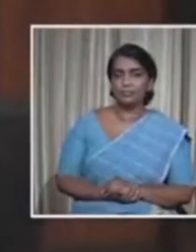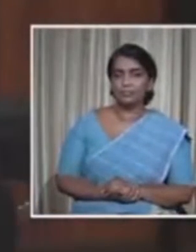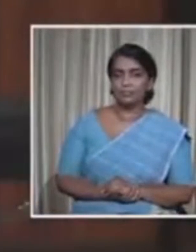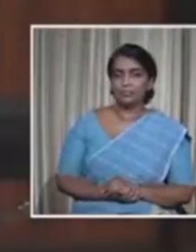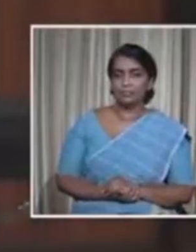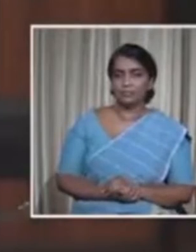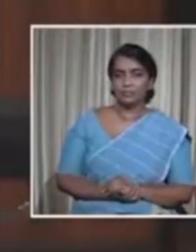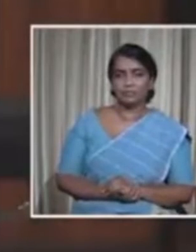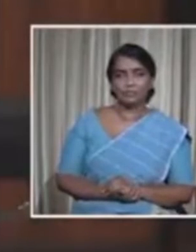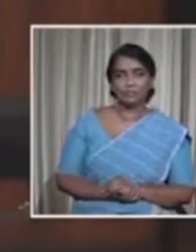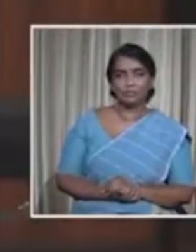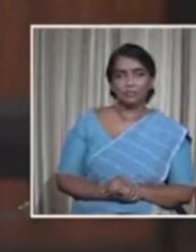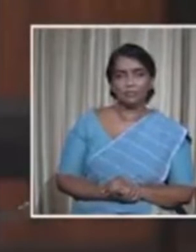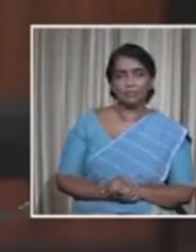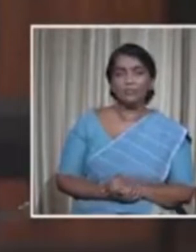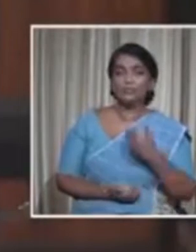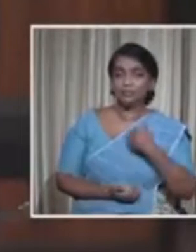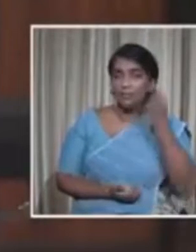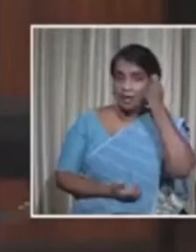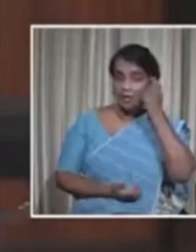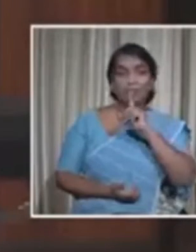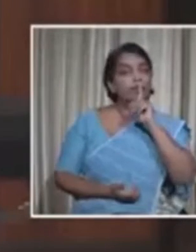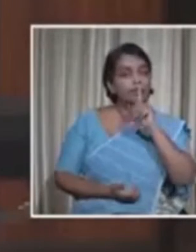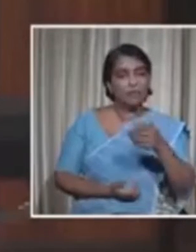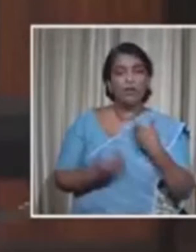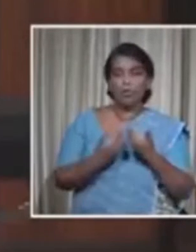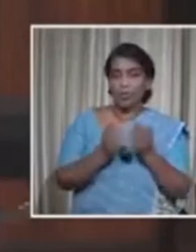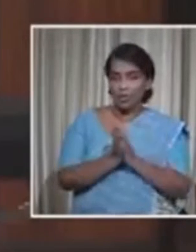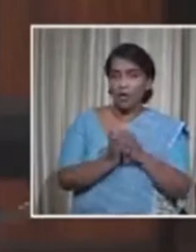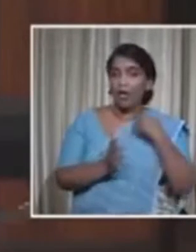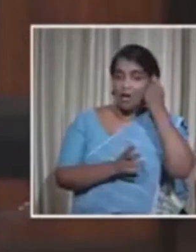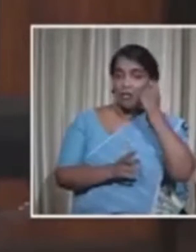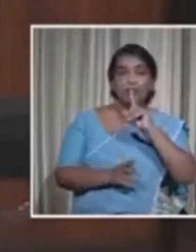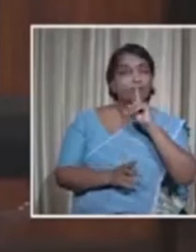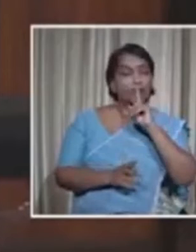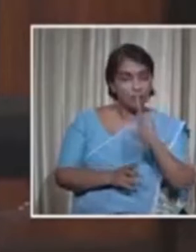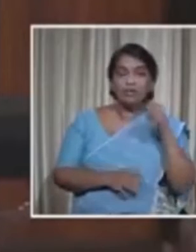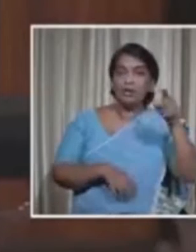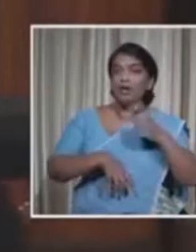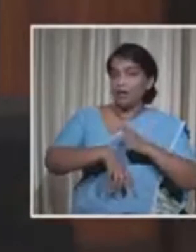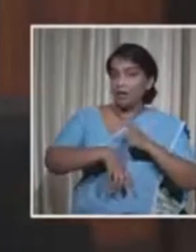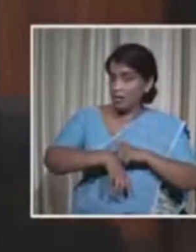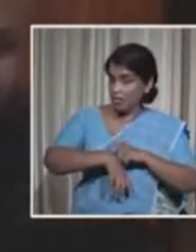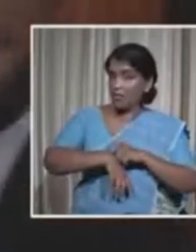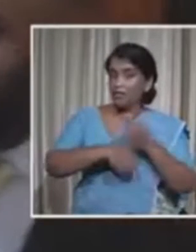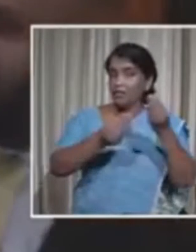சம்பவம் பெரும் பரபரப்பை ஏற்படுத்தியது. இந்த சம்பவத்தால் சபையில் பெரும் கூச்சல் ஆரவாரம்